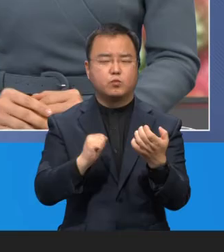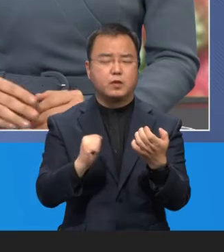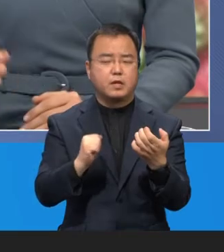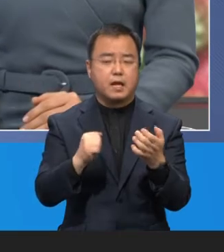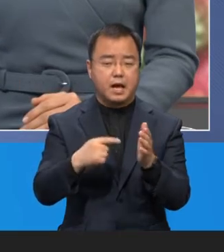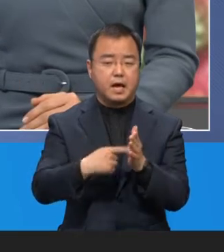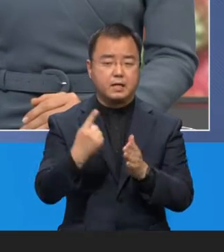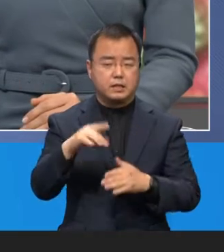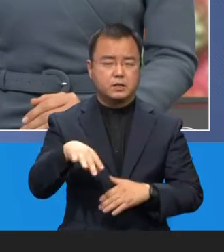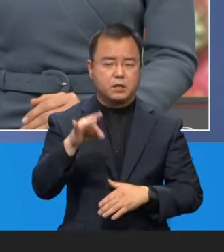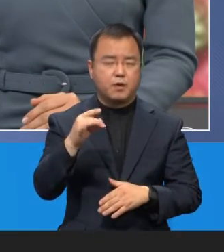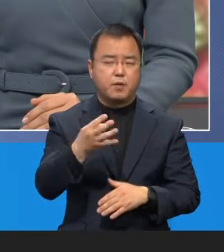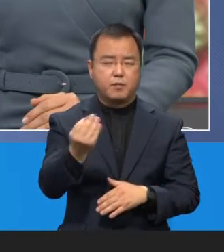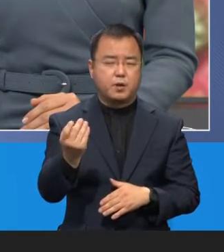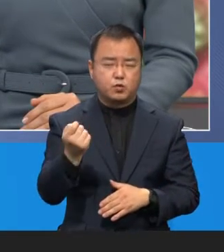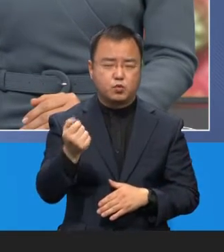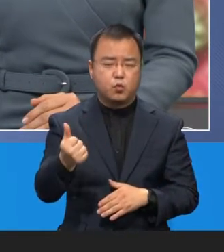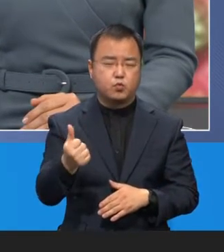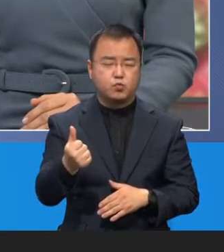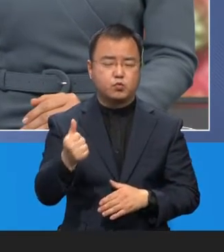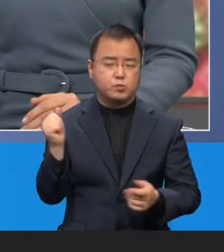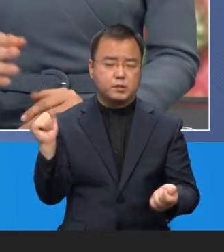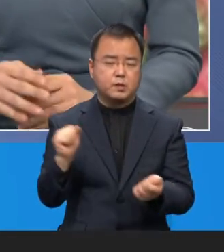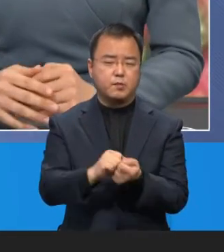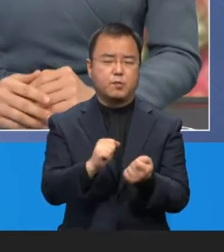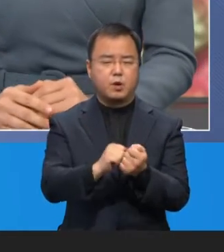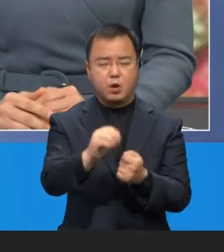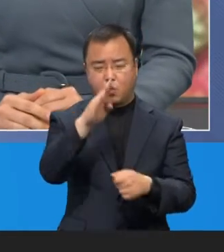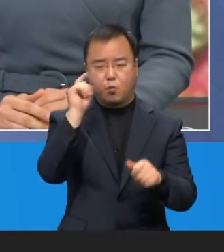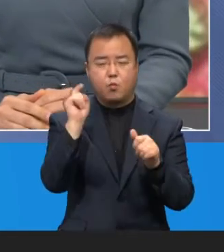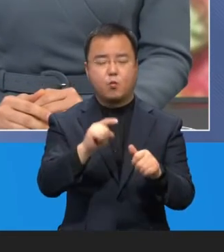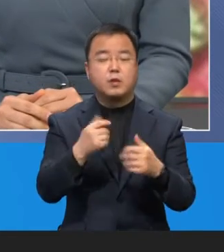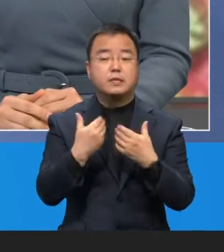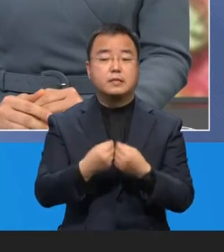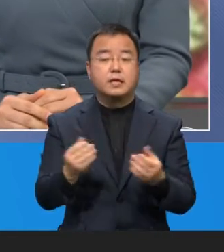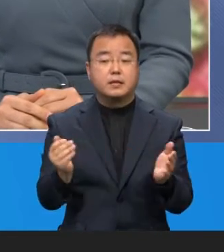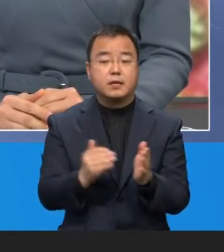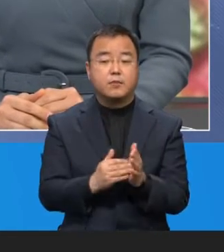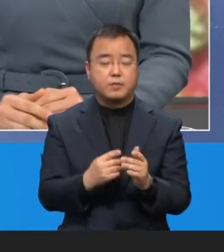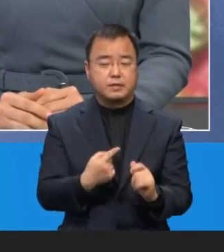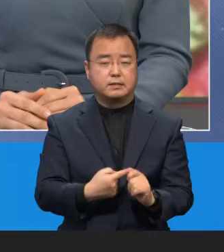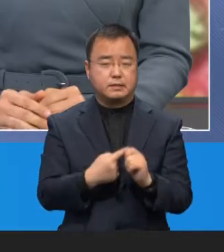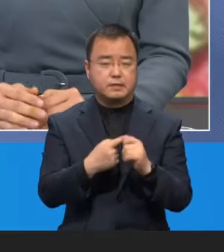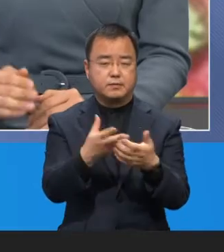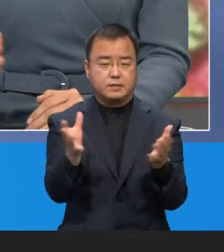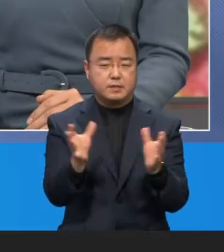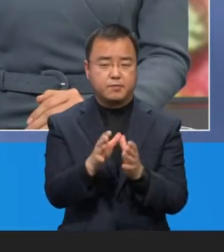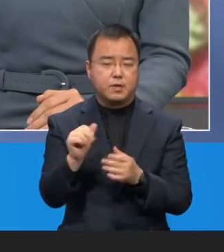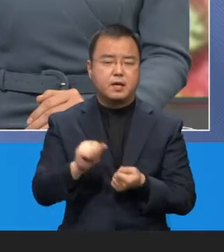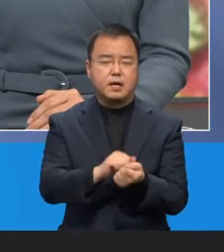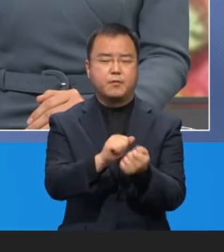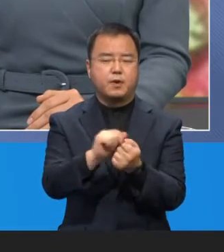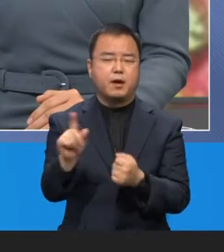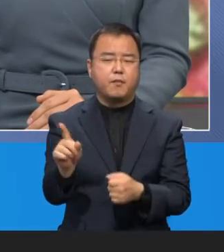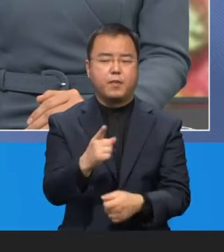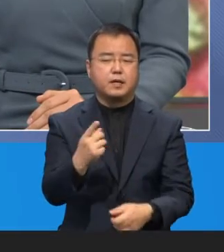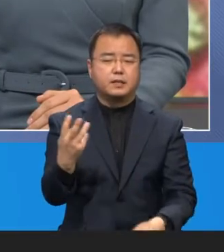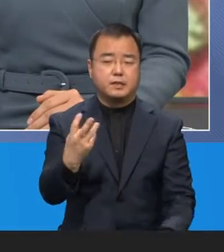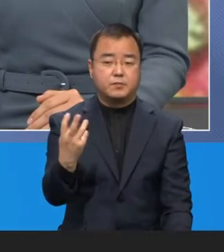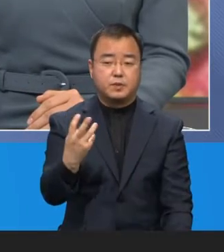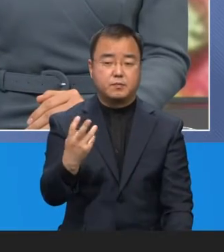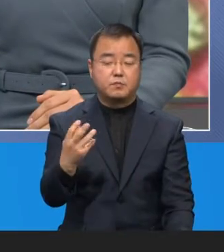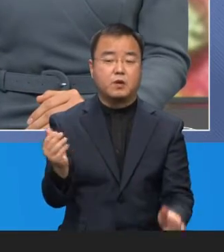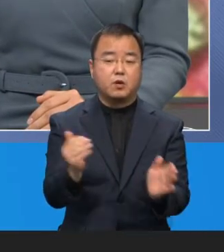발생한 소수의 전파가 대부분 확진 사례의 원인으로 나타났고요. 가장 큰 집단 감염은 130여 명이었는데